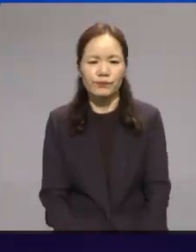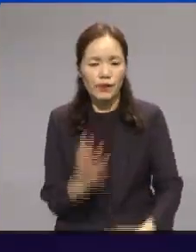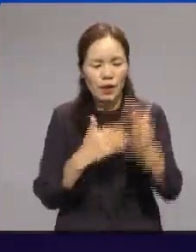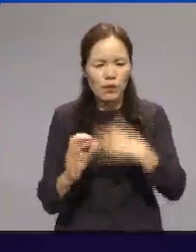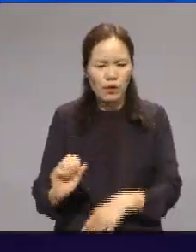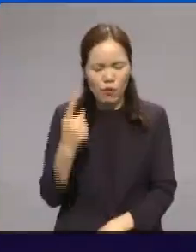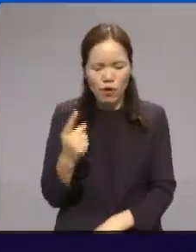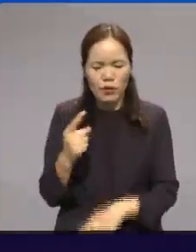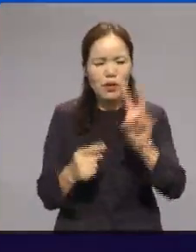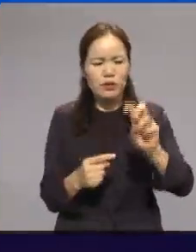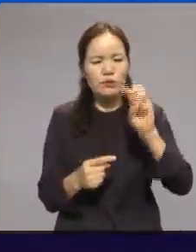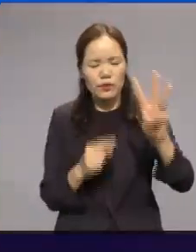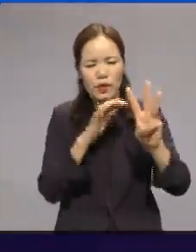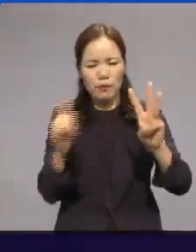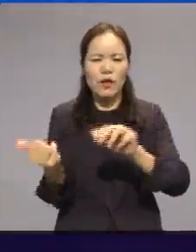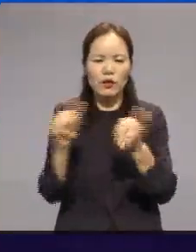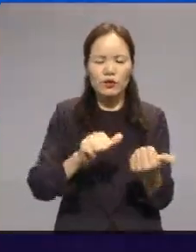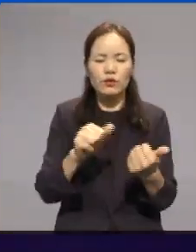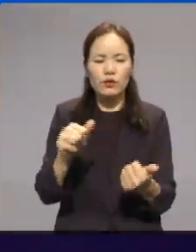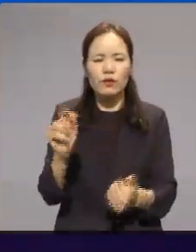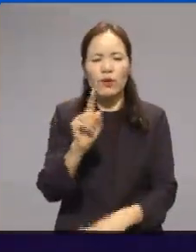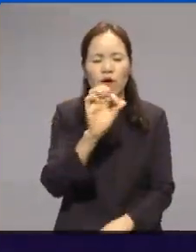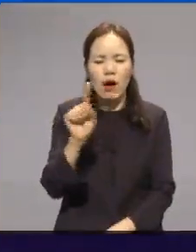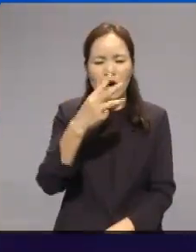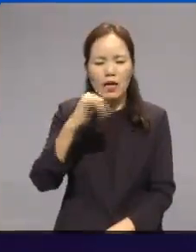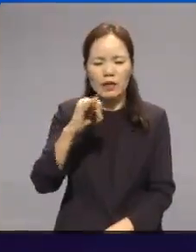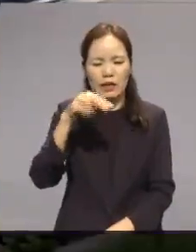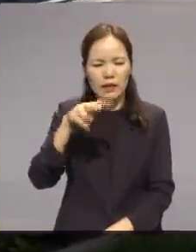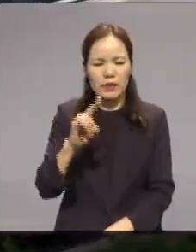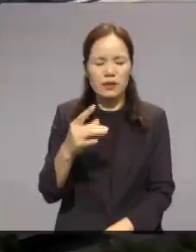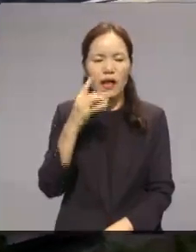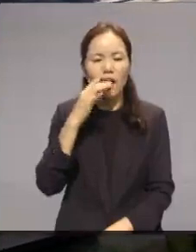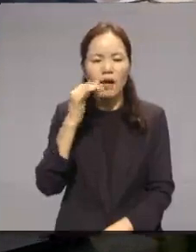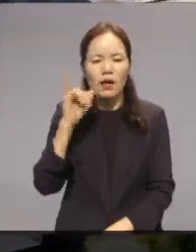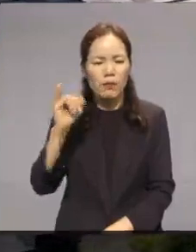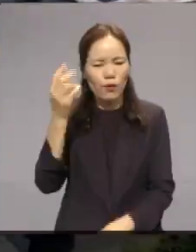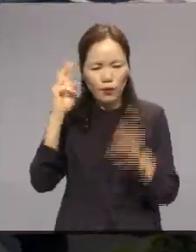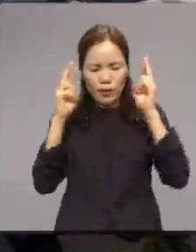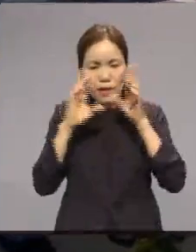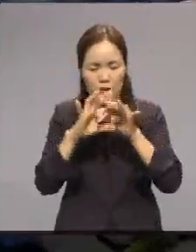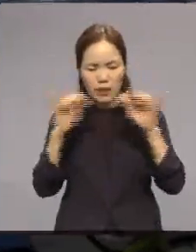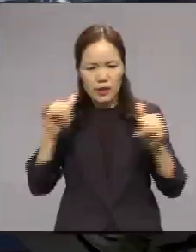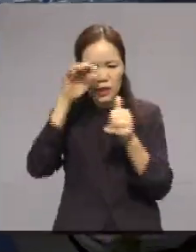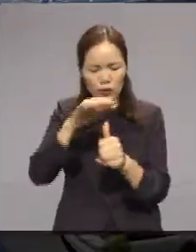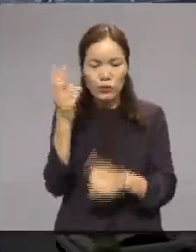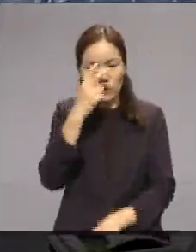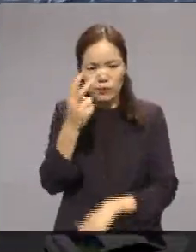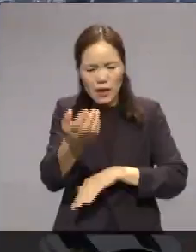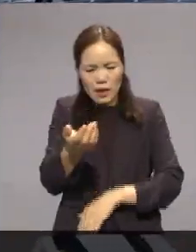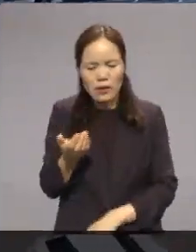화재로 23명이 숨진 1차 전지 업체 아리셀의 모 회사 관계자가 구속 심사를 앞둔 오늘 오전 화성의